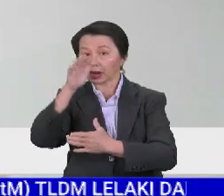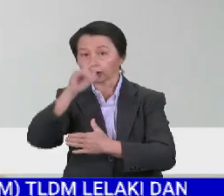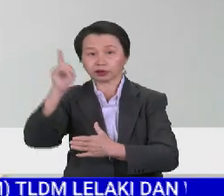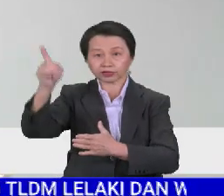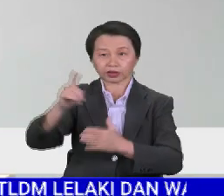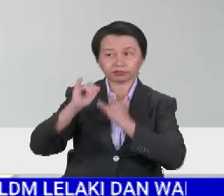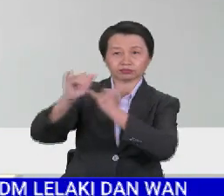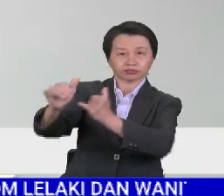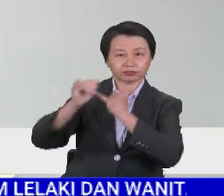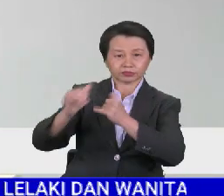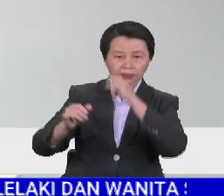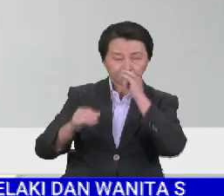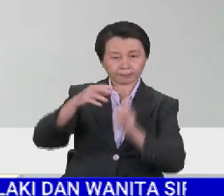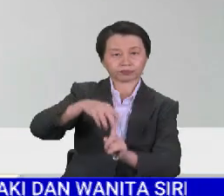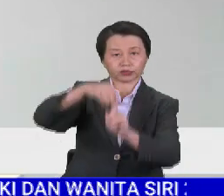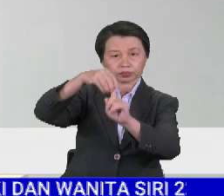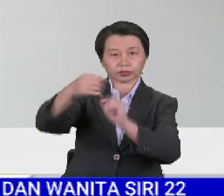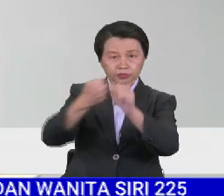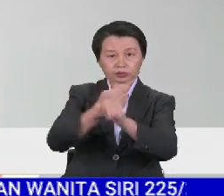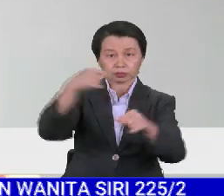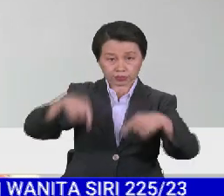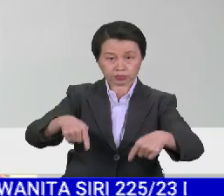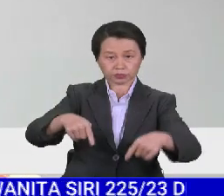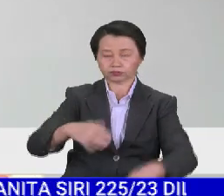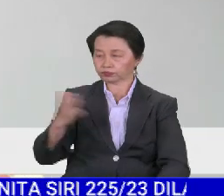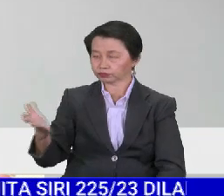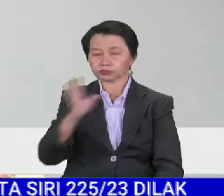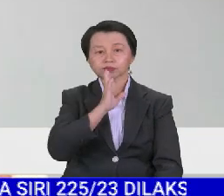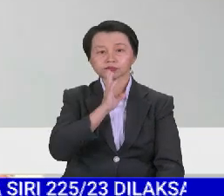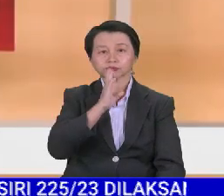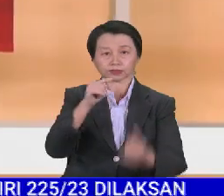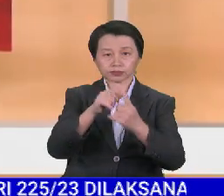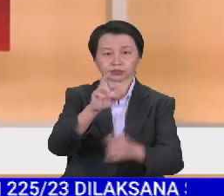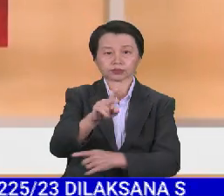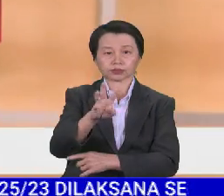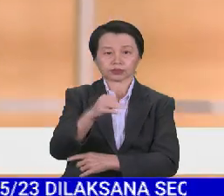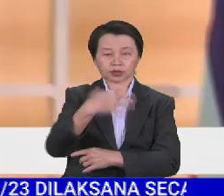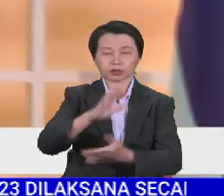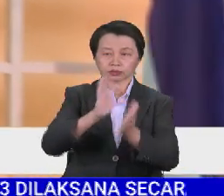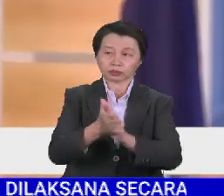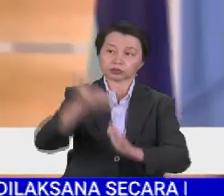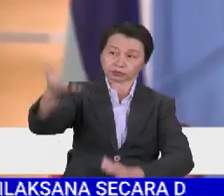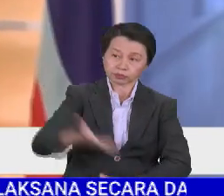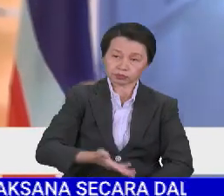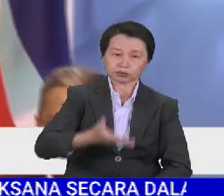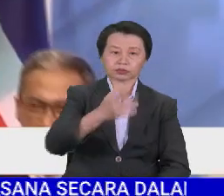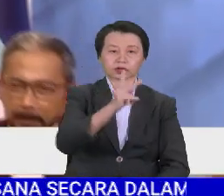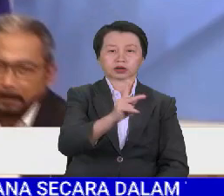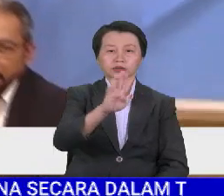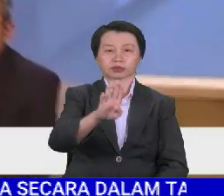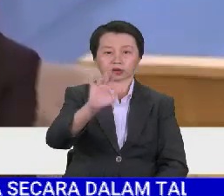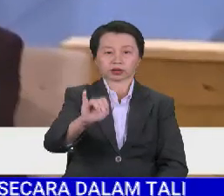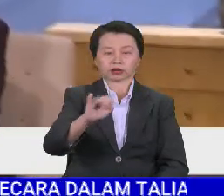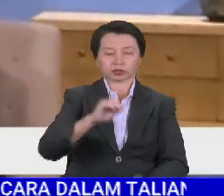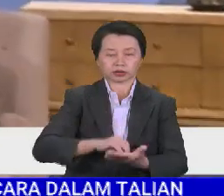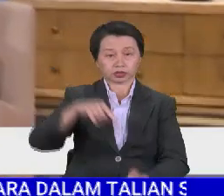Ferry special foundation Beliau berkata demikian kepada artim selepas menjadi tamu rancangan kami ba